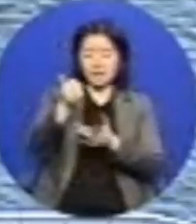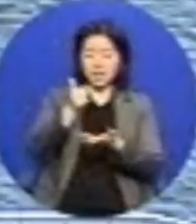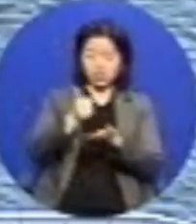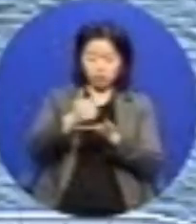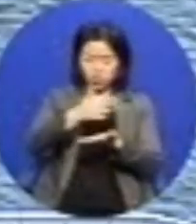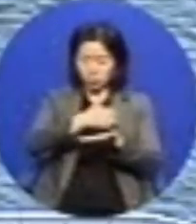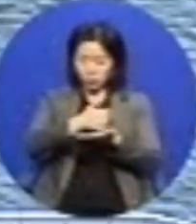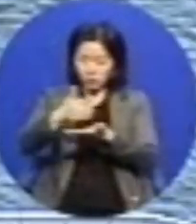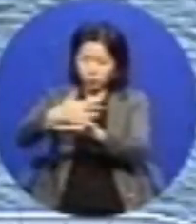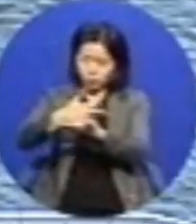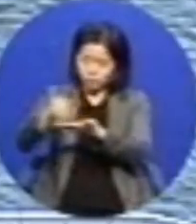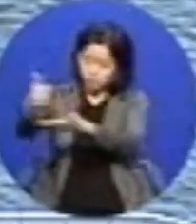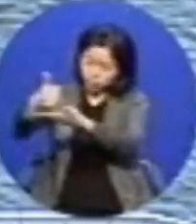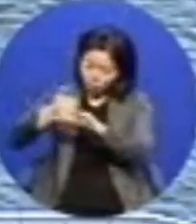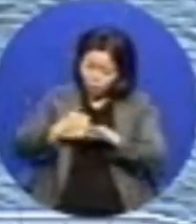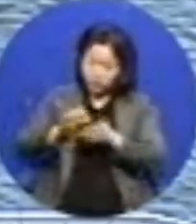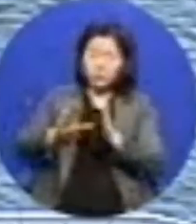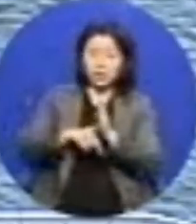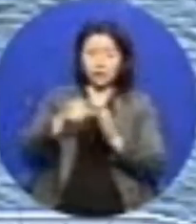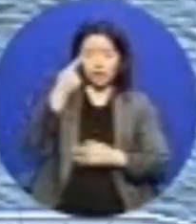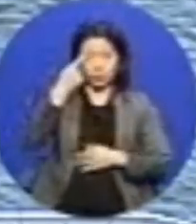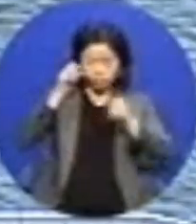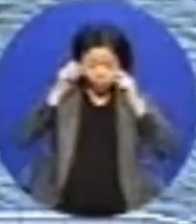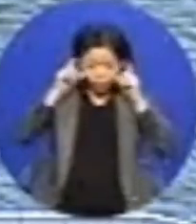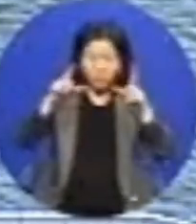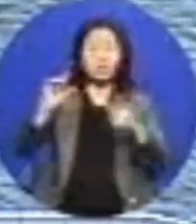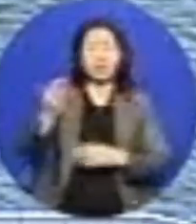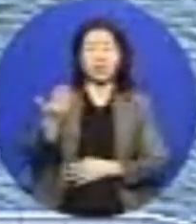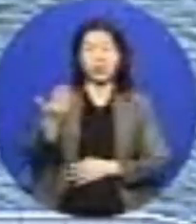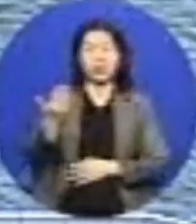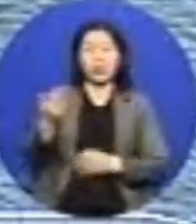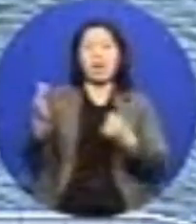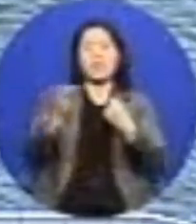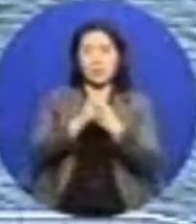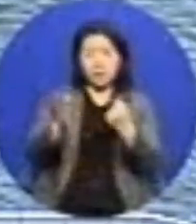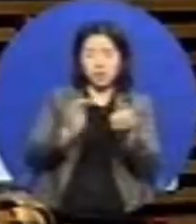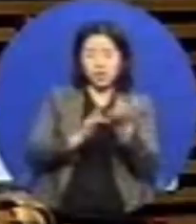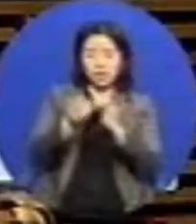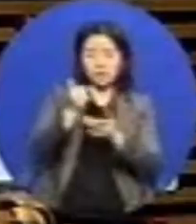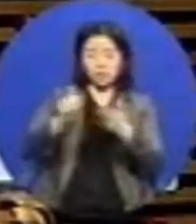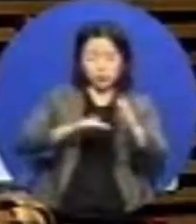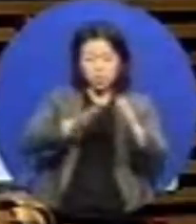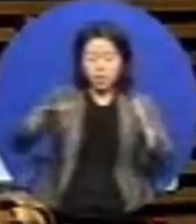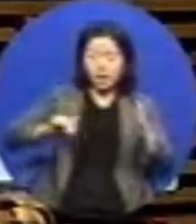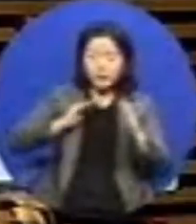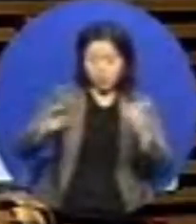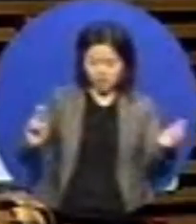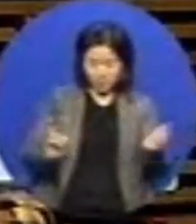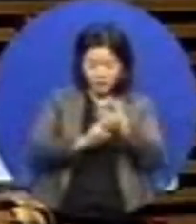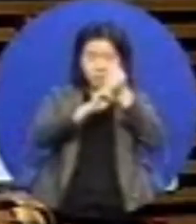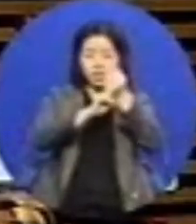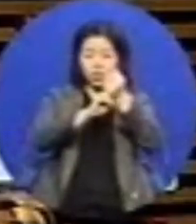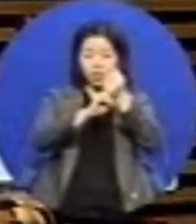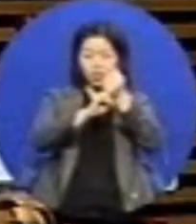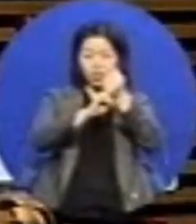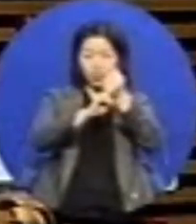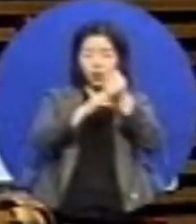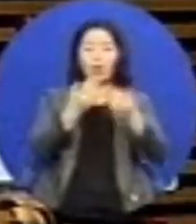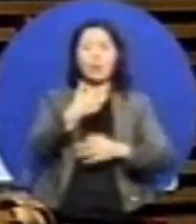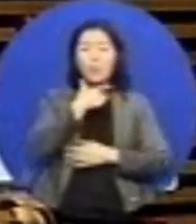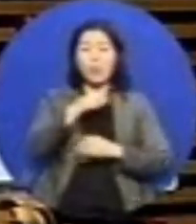뛰어요 그래서 예수님께서는 우리가 정한 이 기적을 일으켜 내실 때 먼저 죽음을 보여 달라는